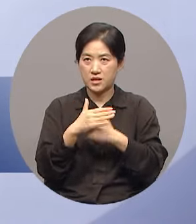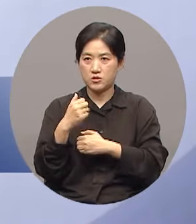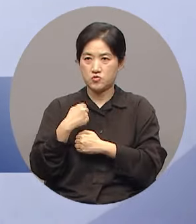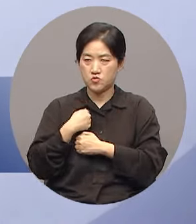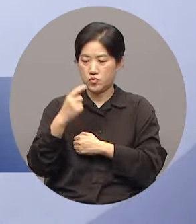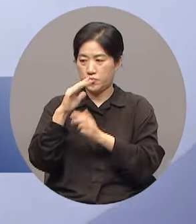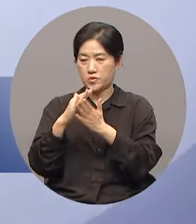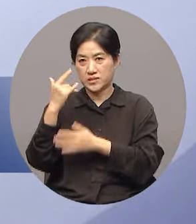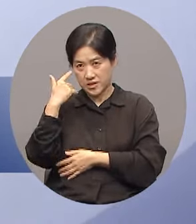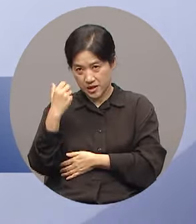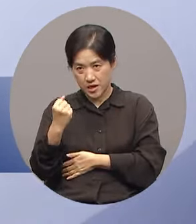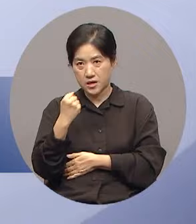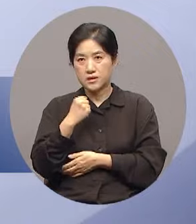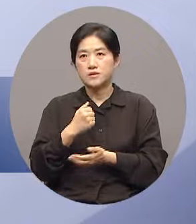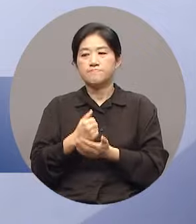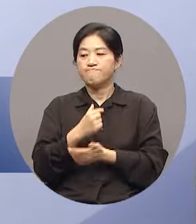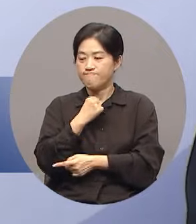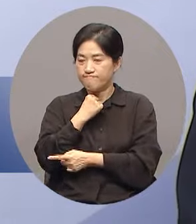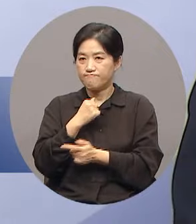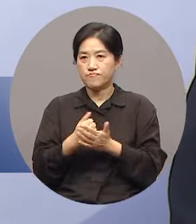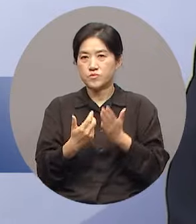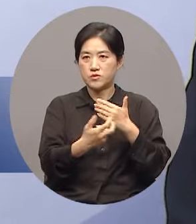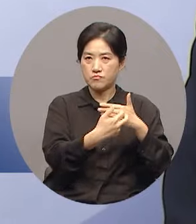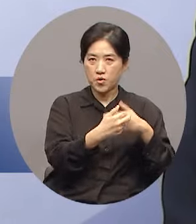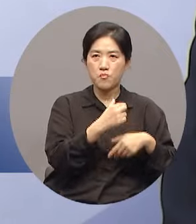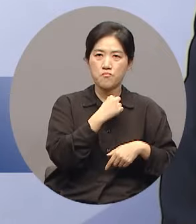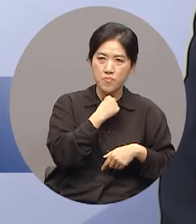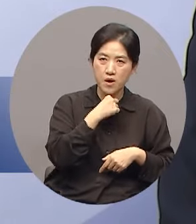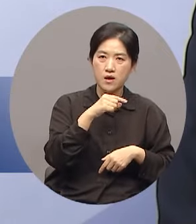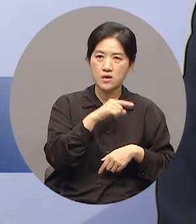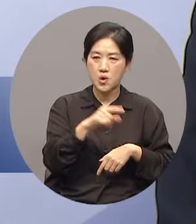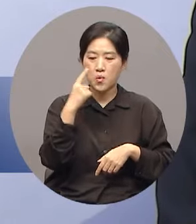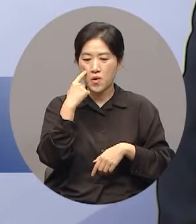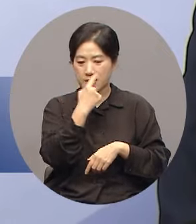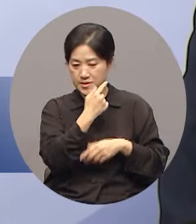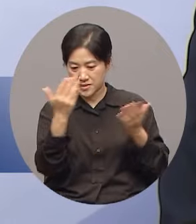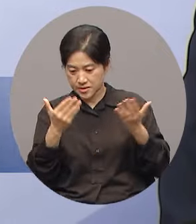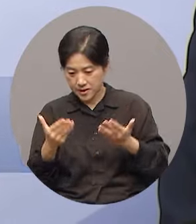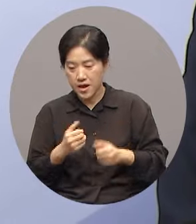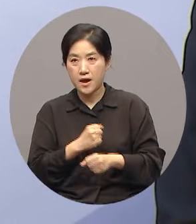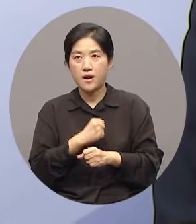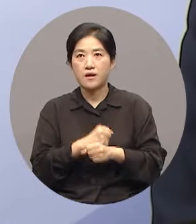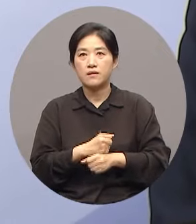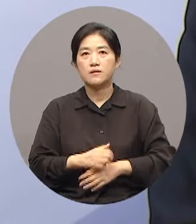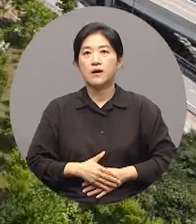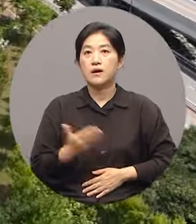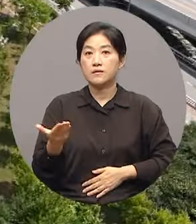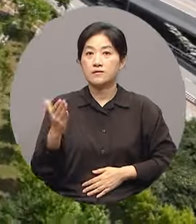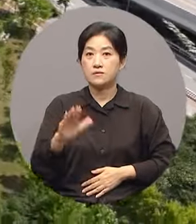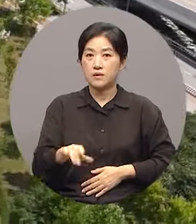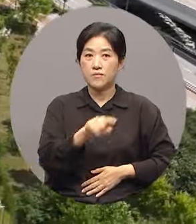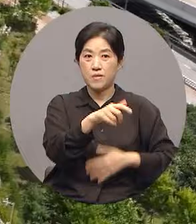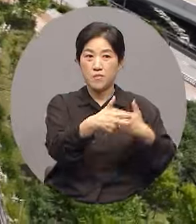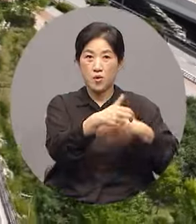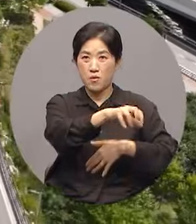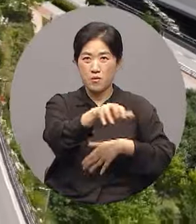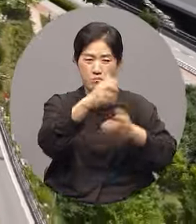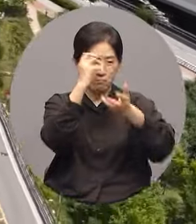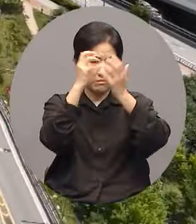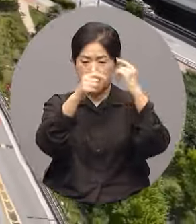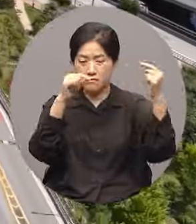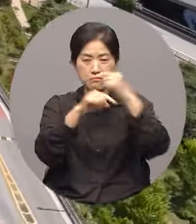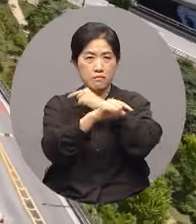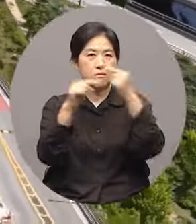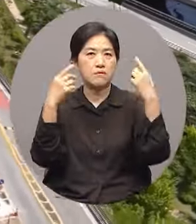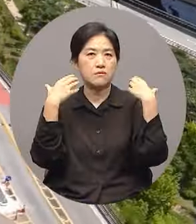의사와 의료기관의 수요들을 다시 는를 하지만 현장에서의 혼선은